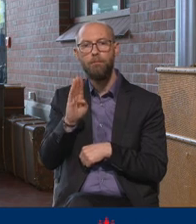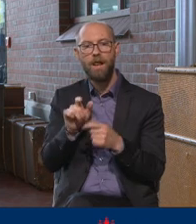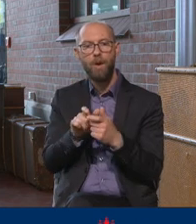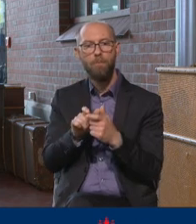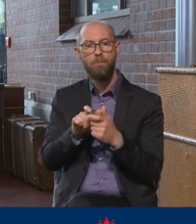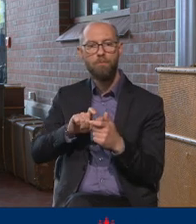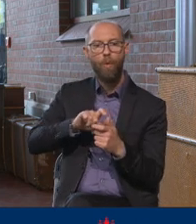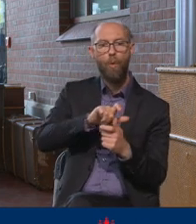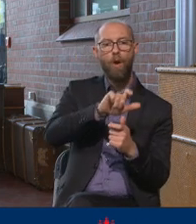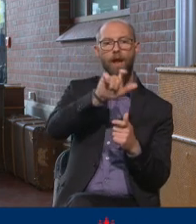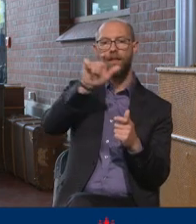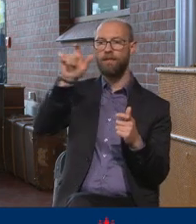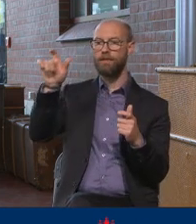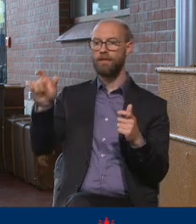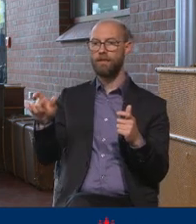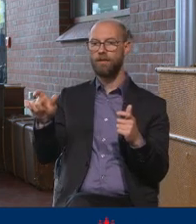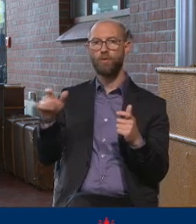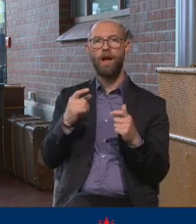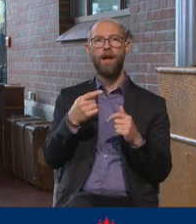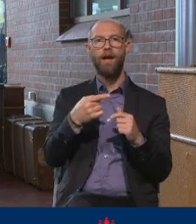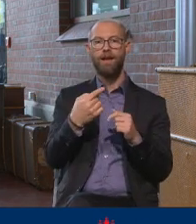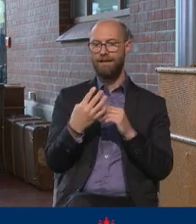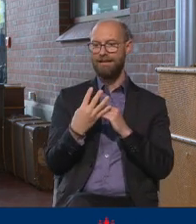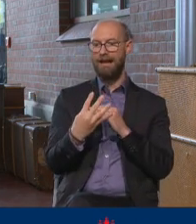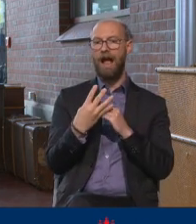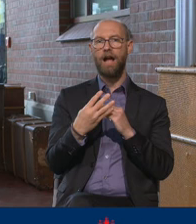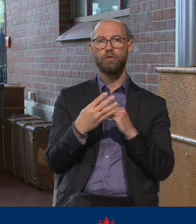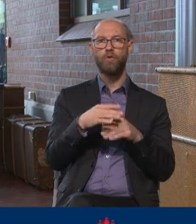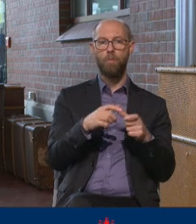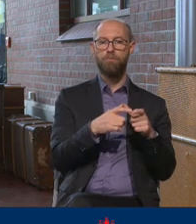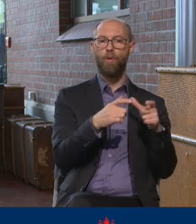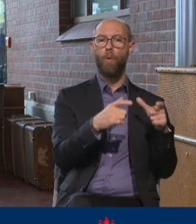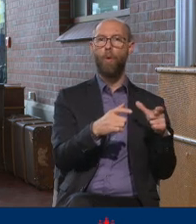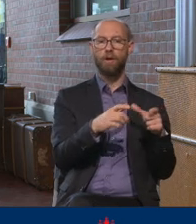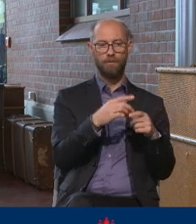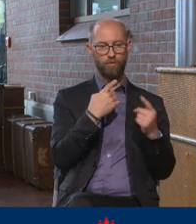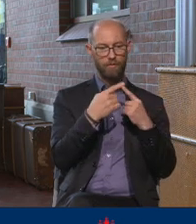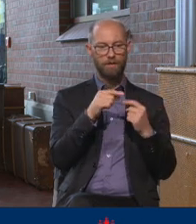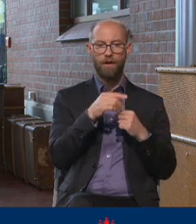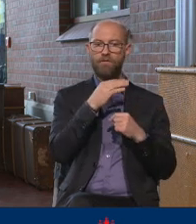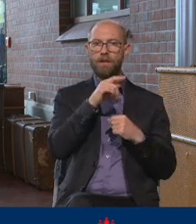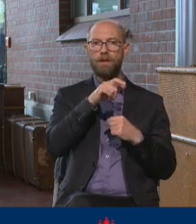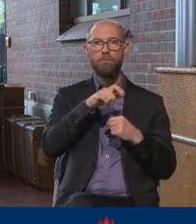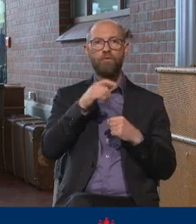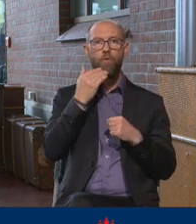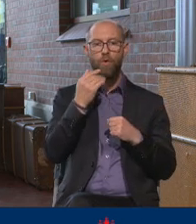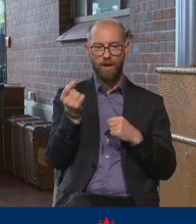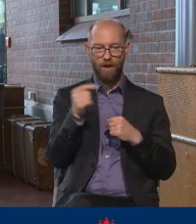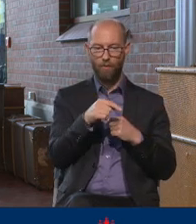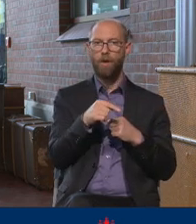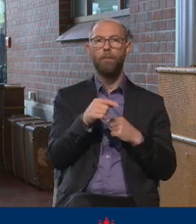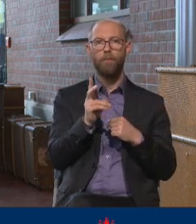in der umgebung so sind das eine erhebliche zahl von wohnungen und bewohnern die kommen werden wir haben eine erhebliche